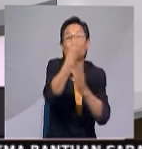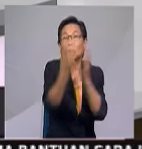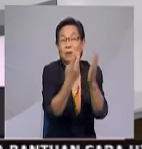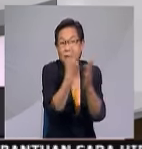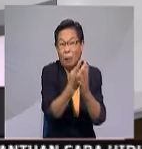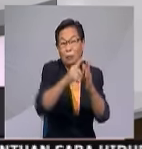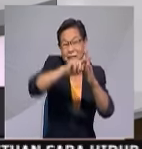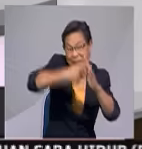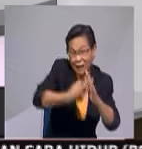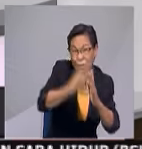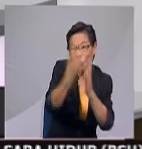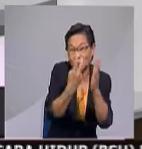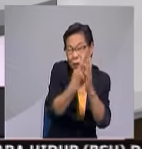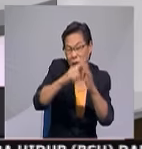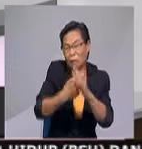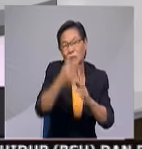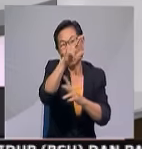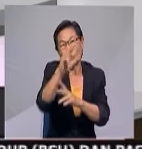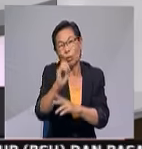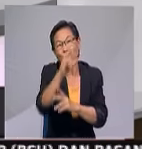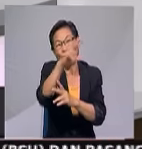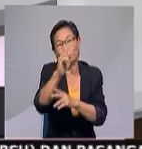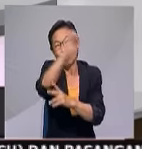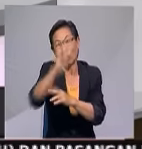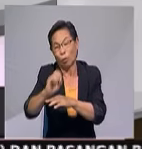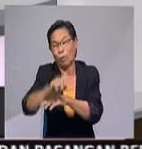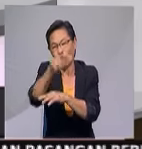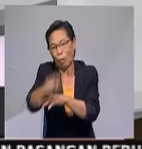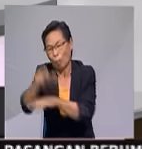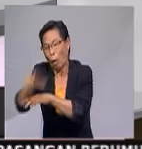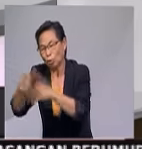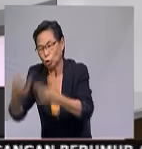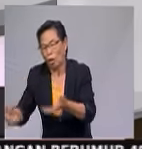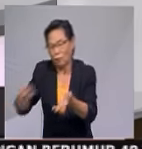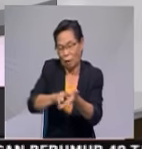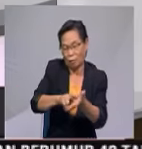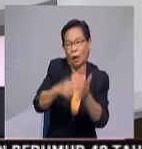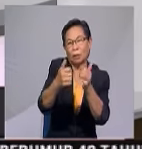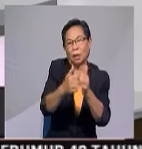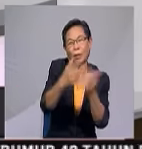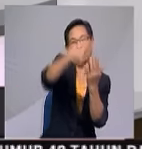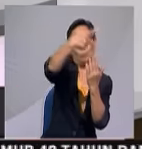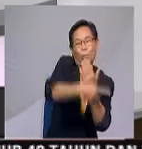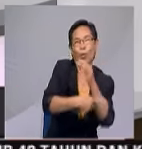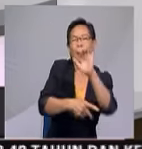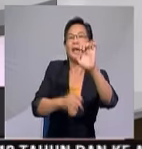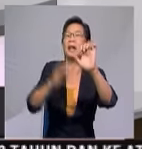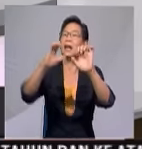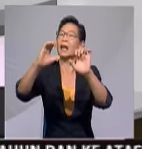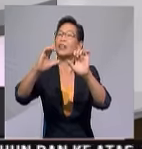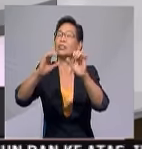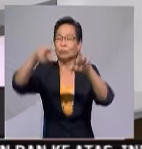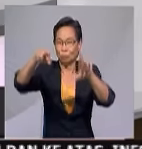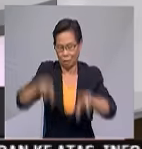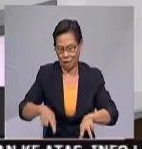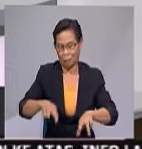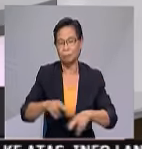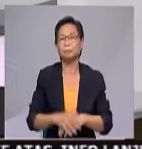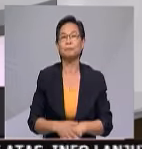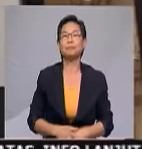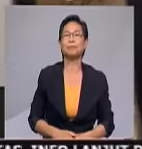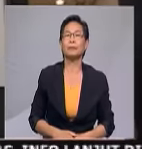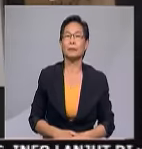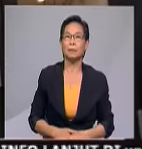itu dilancarkan, 30% daripada pengguna hariannya telah mendaftar dengan program e-tunai rakyat.